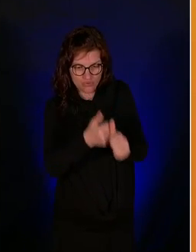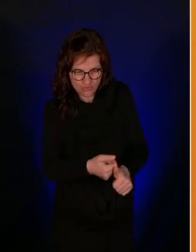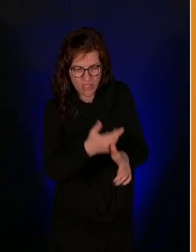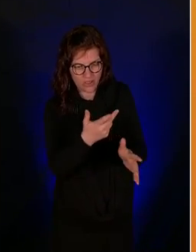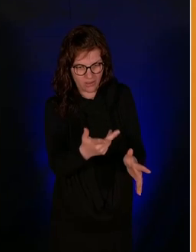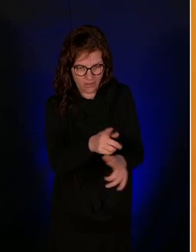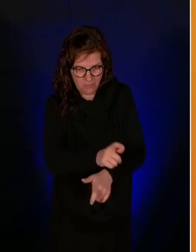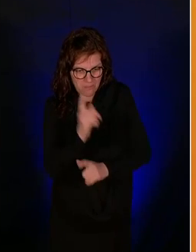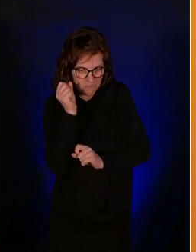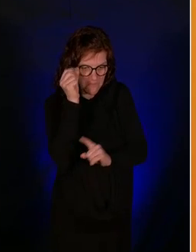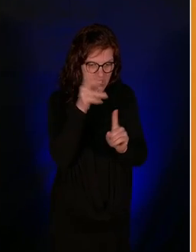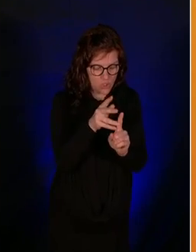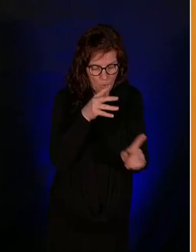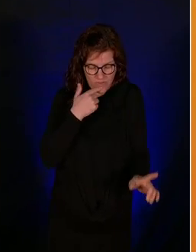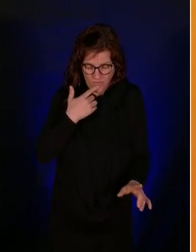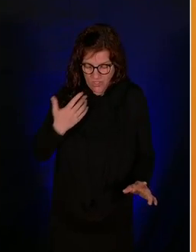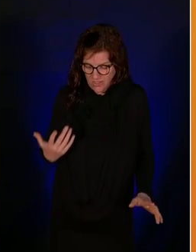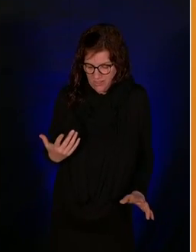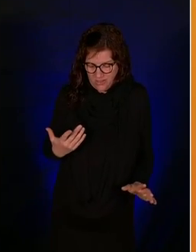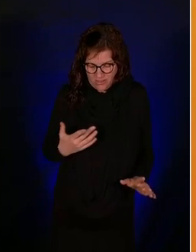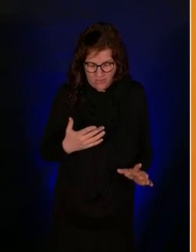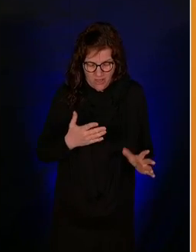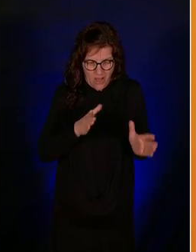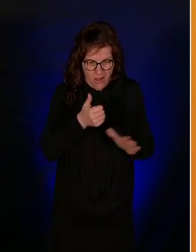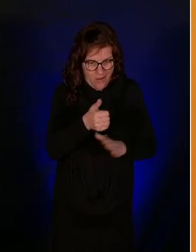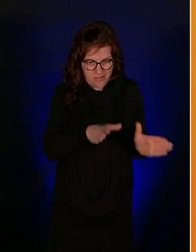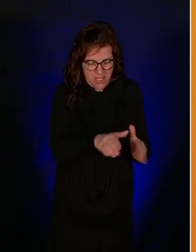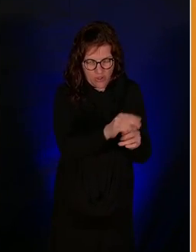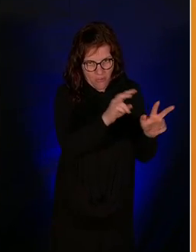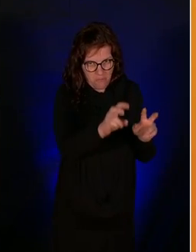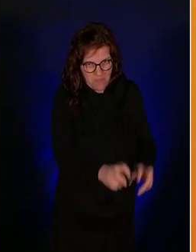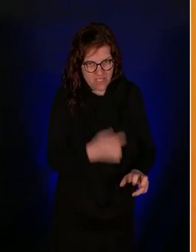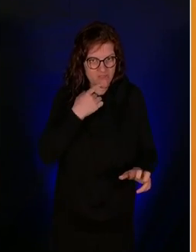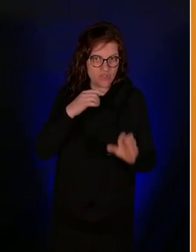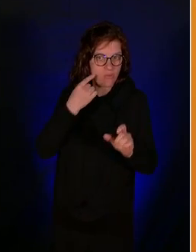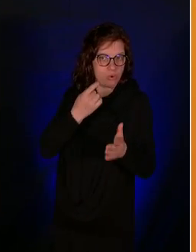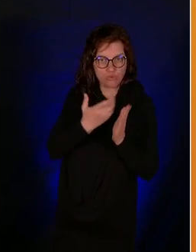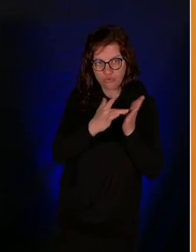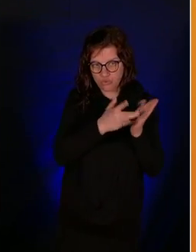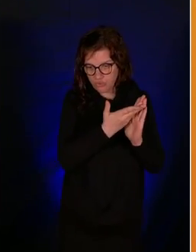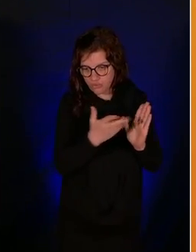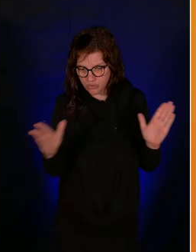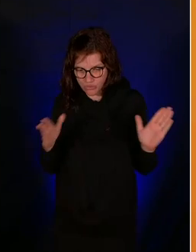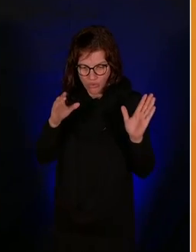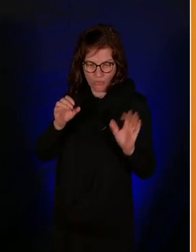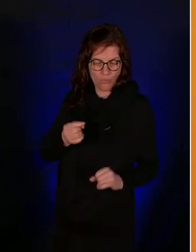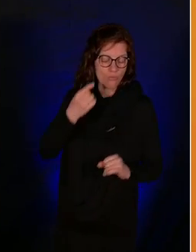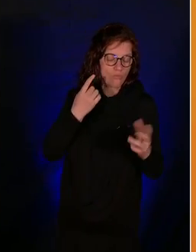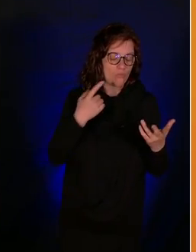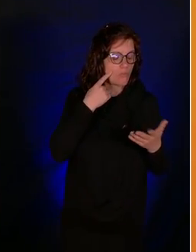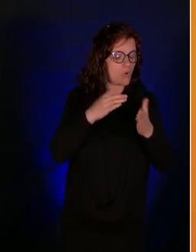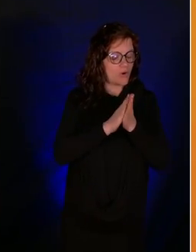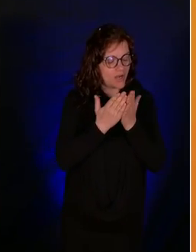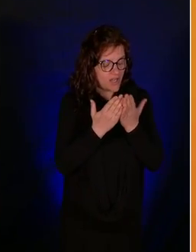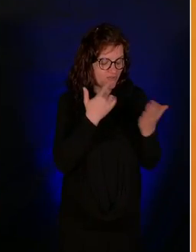de ce que les autres travailleurs doivent avoir droit, parce qu'une baisse pour un secteur, c'est une baisse pour tous. Ça peut l'être dans le livre, pour les correcteurs, ça peut l'être pour les aides à domicile, ça peut l'être pour